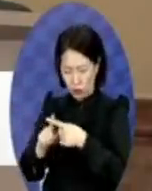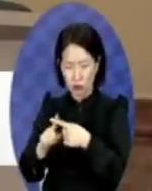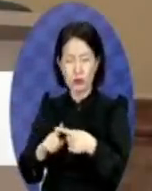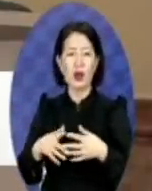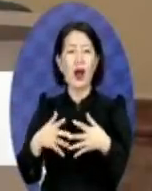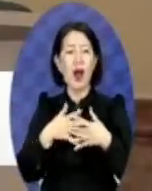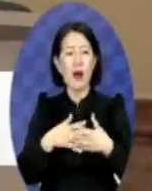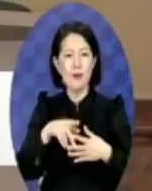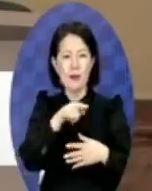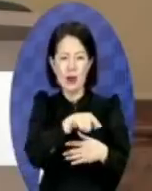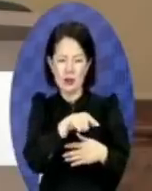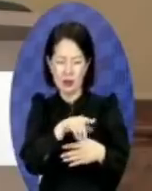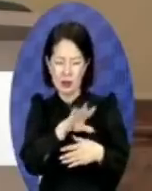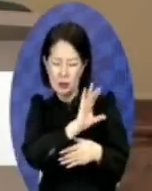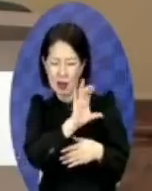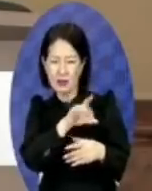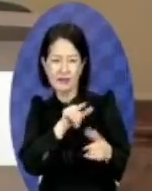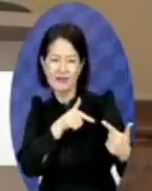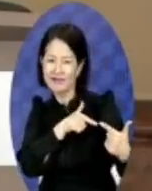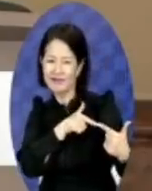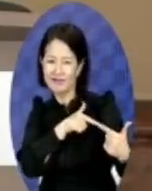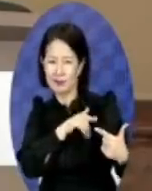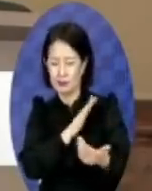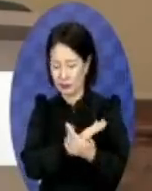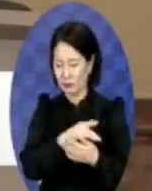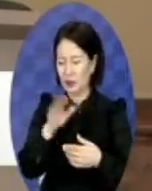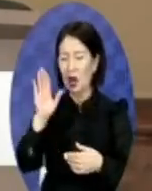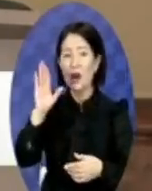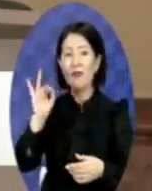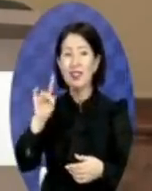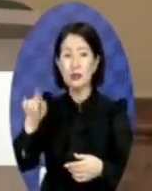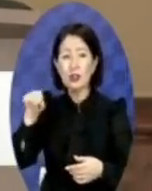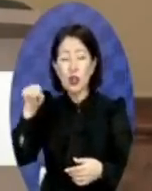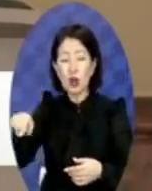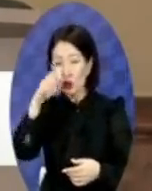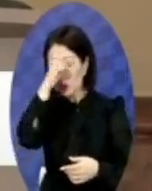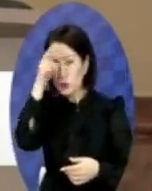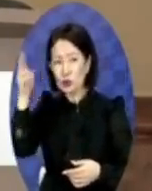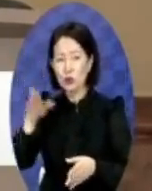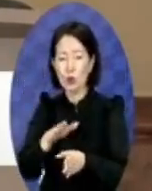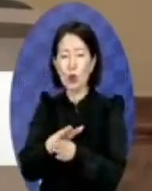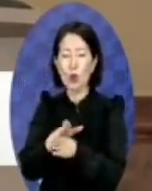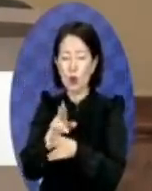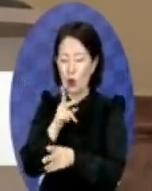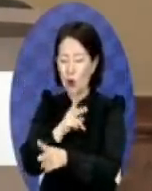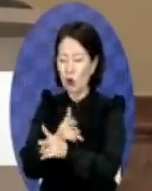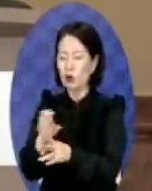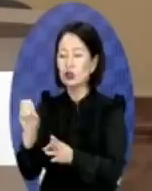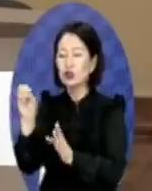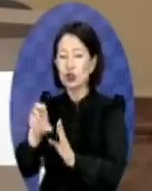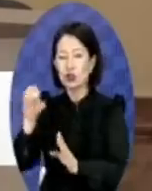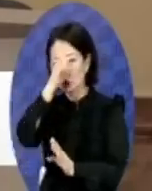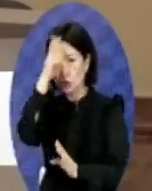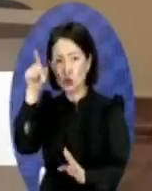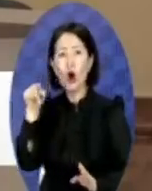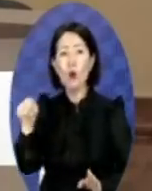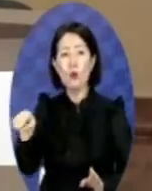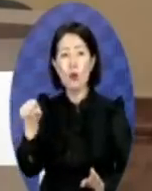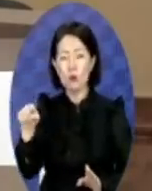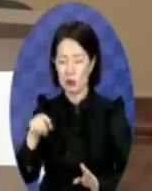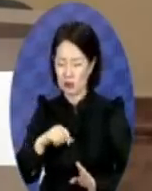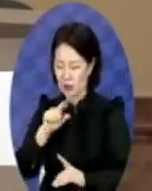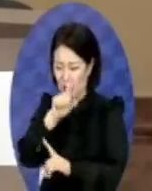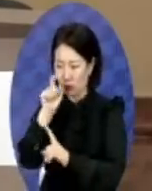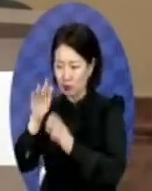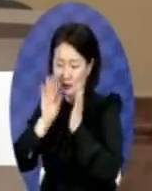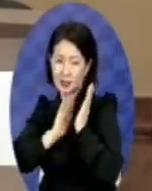компантыг эсэргүүцэж байгаагийн зэрэгцээгээр Венесуэлийн одоогийн ерөнхийлөгч Николас Мадурог хууль ёсны ерөнхийлөгч гэдэг үүднээс асуудалд хандж байгаа. За